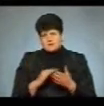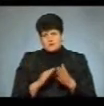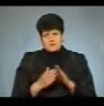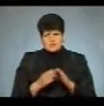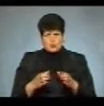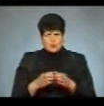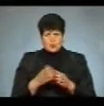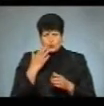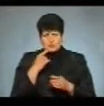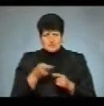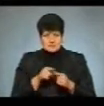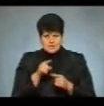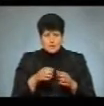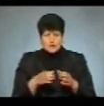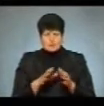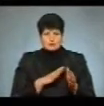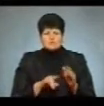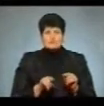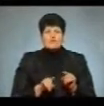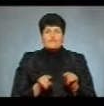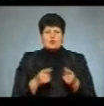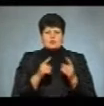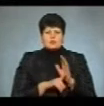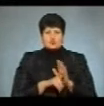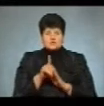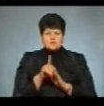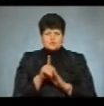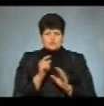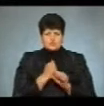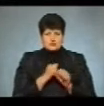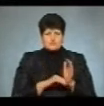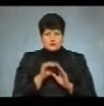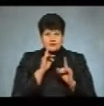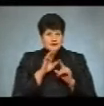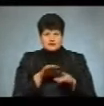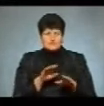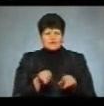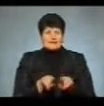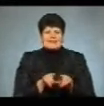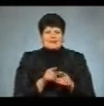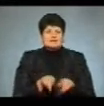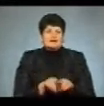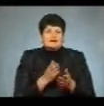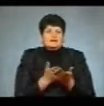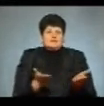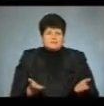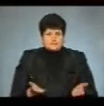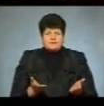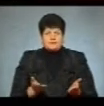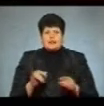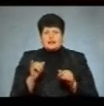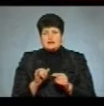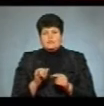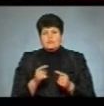коли, відповідно, та коаліція, яка була створена на початку каденції Верховної Ради, вона вже не є в тому форматі, в якому вона є по факту. Так? І,